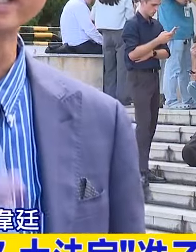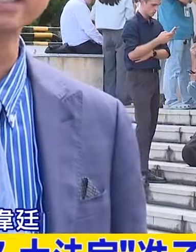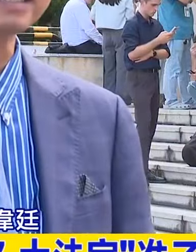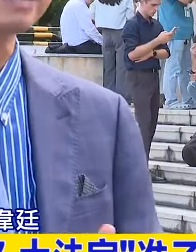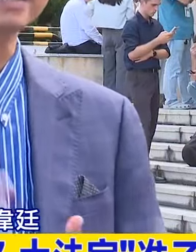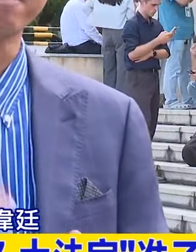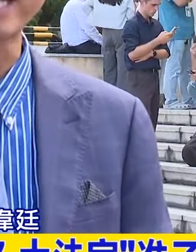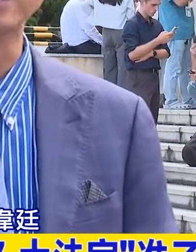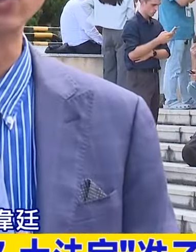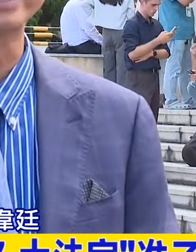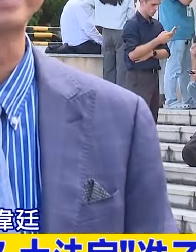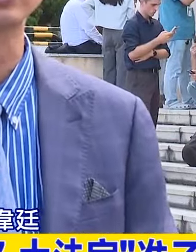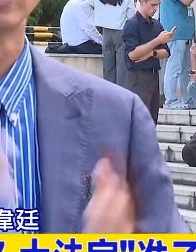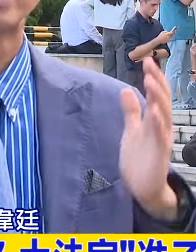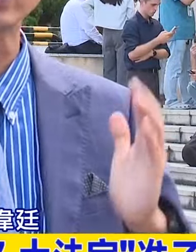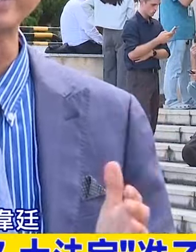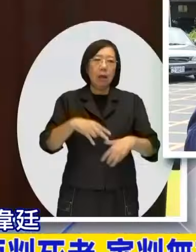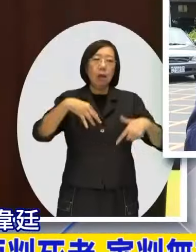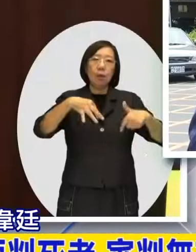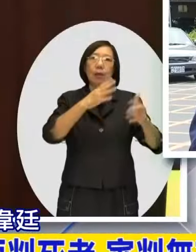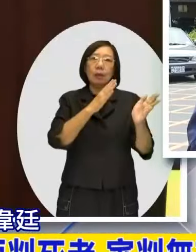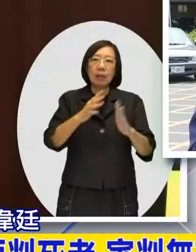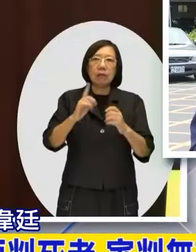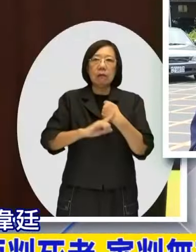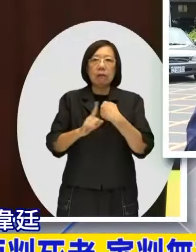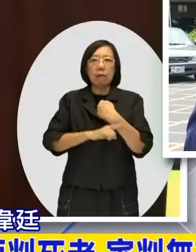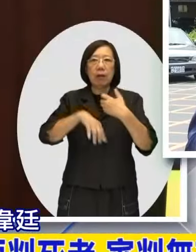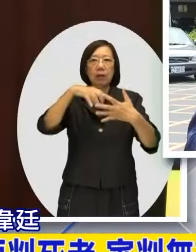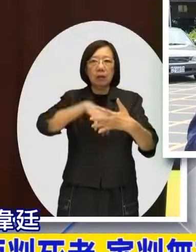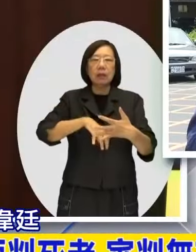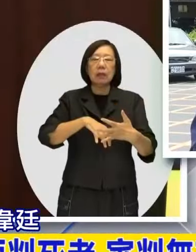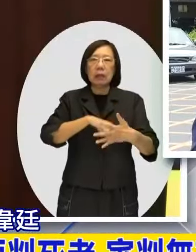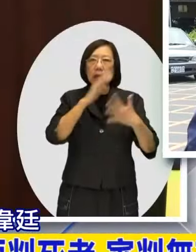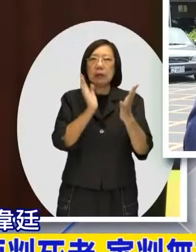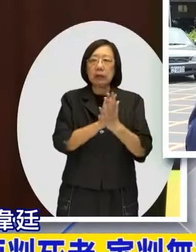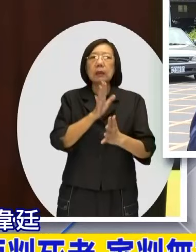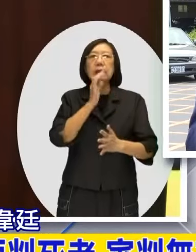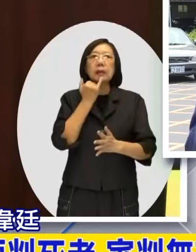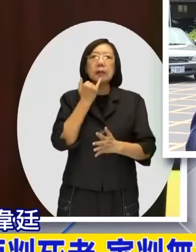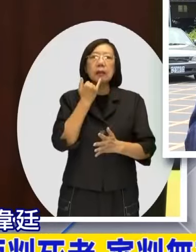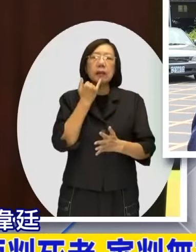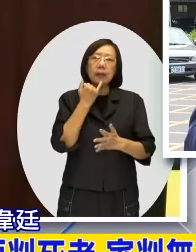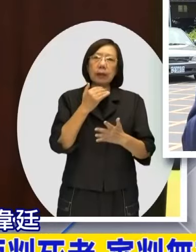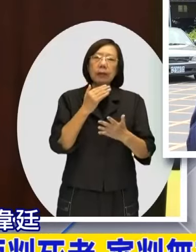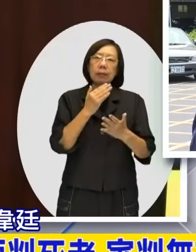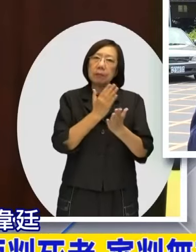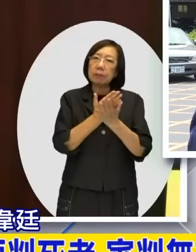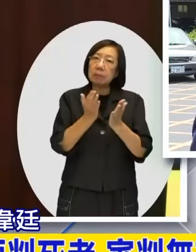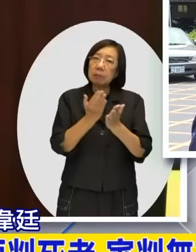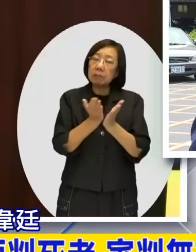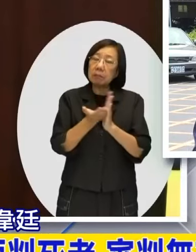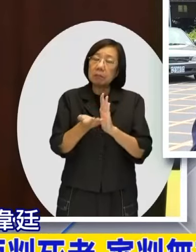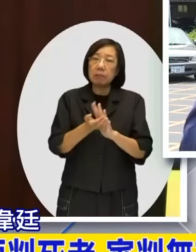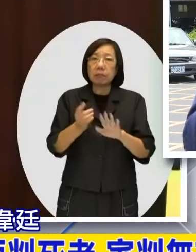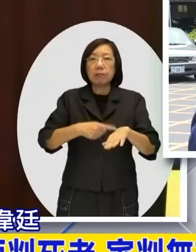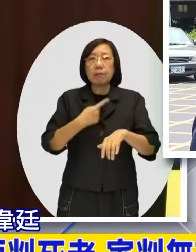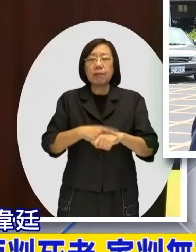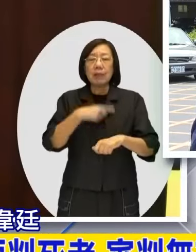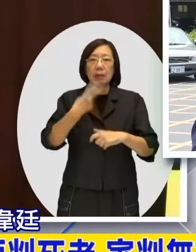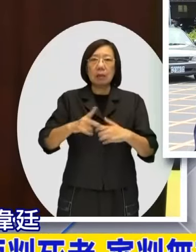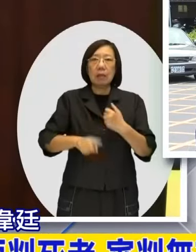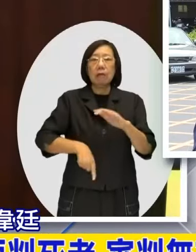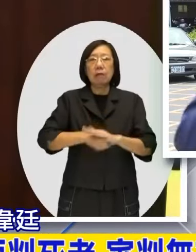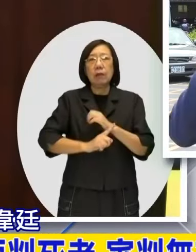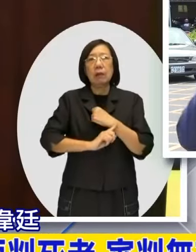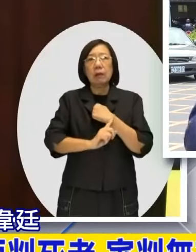护，第二个在审判的过程当中，最终三位法官做审判，必须同时都认为他必须要判死刑，才